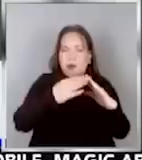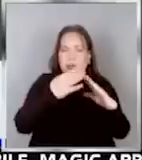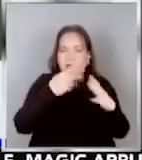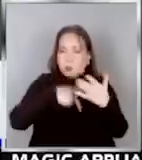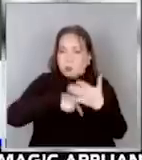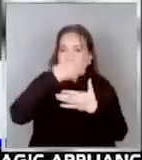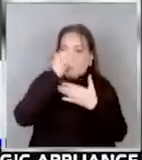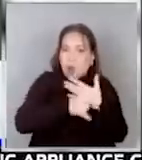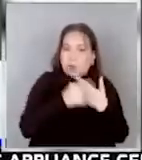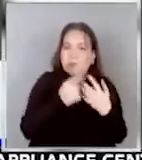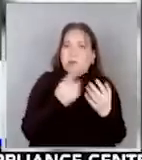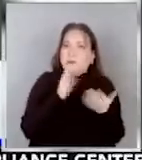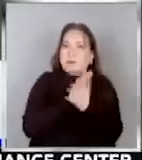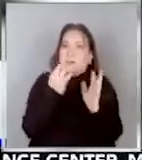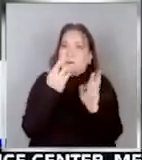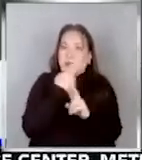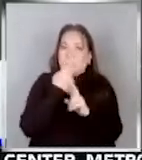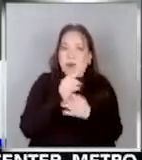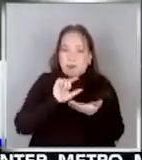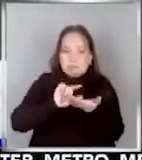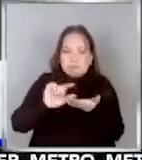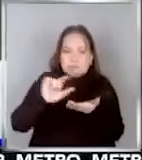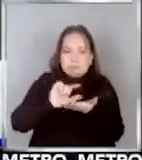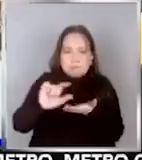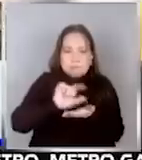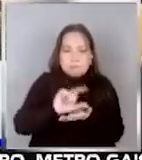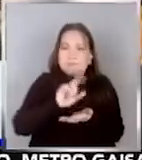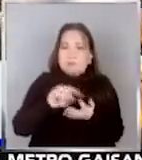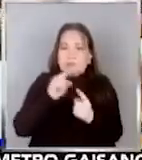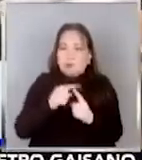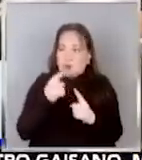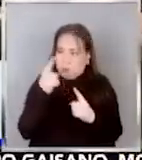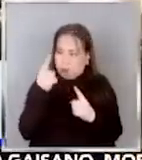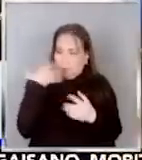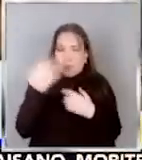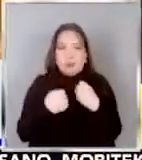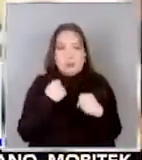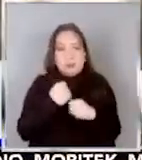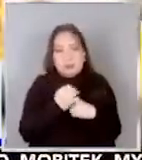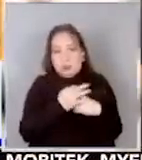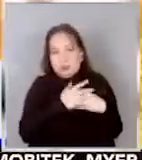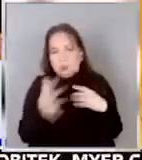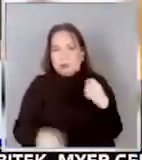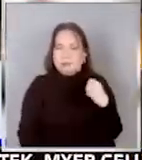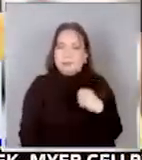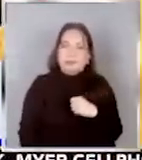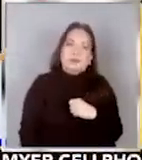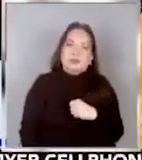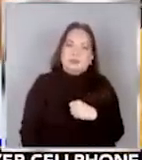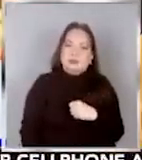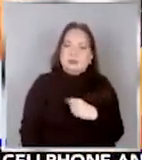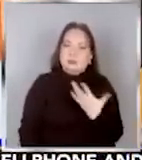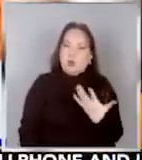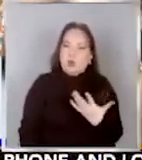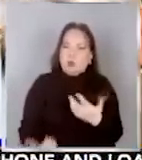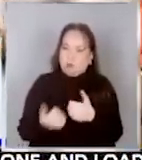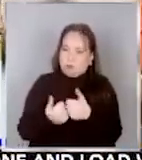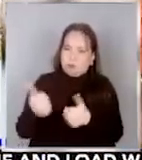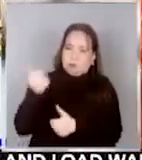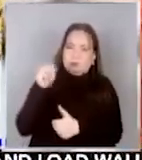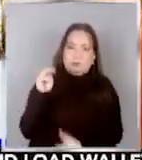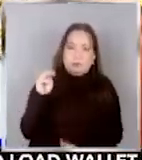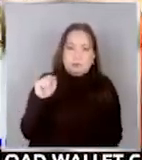regular appropriations for the succeeding year. Tumugon naman si House Speaker Martin Romualdez na dumalo rin